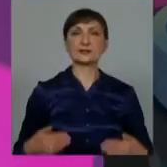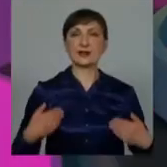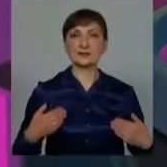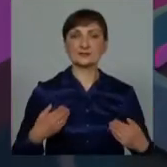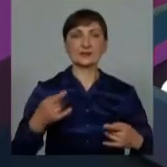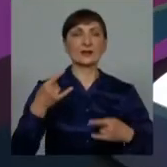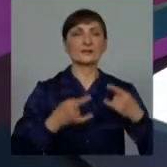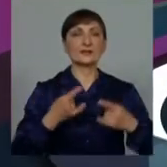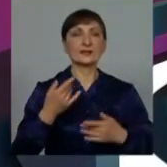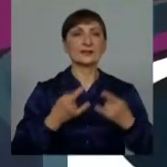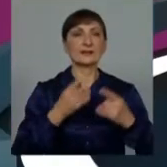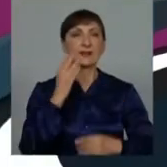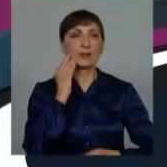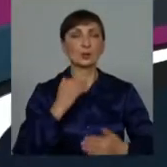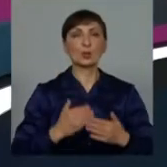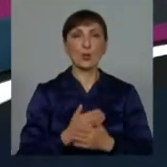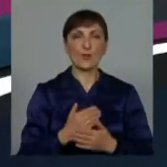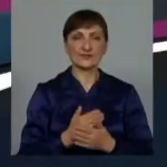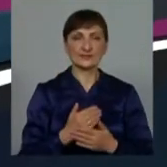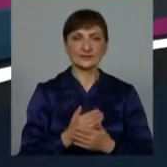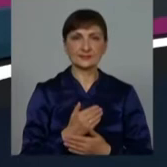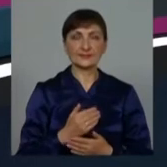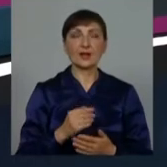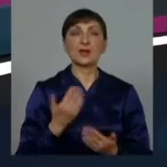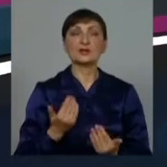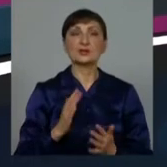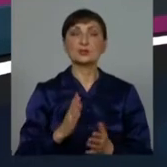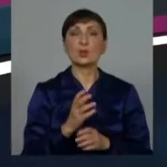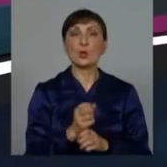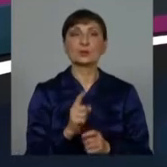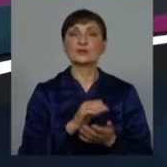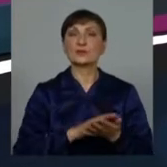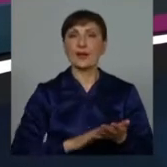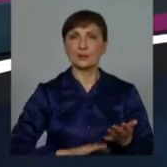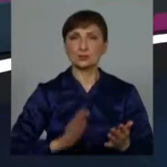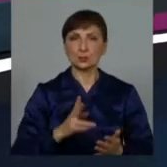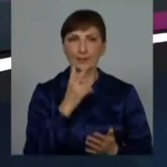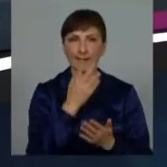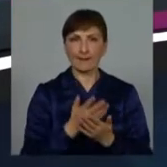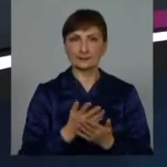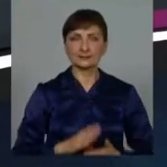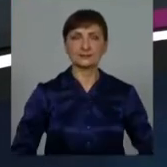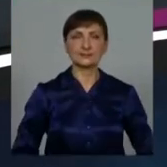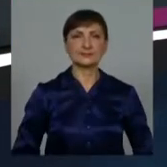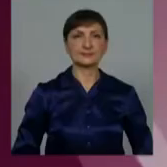Здравствуйте, в эфире телеканала «Алматы новости», в студии Диас Махамбетов, а сейчас коротко о главном к этому часу.